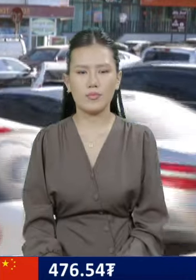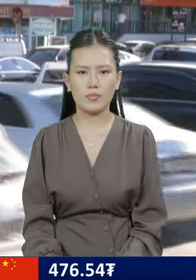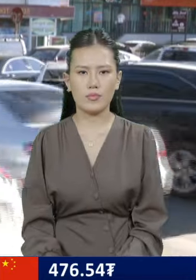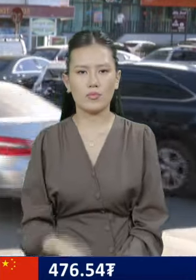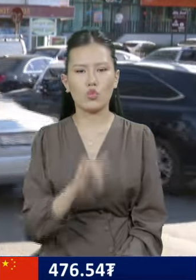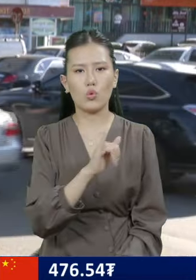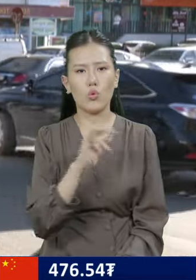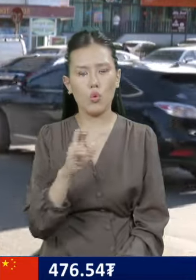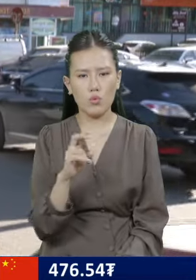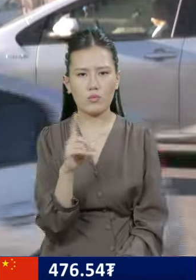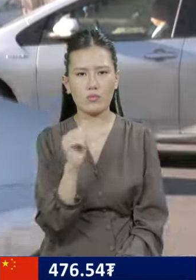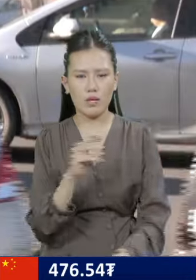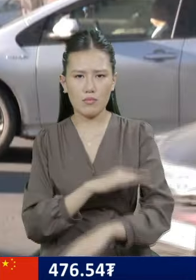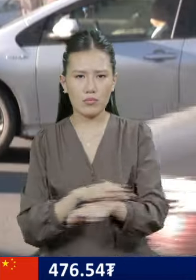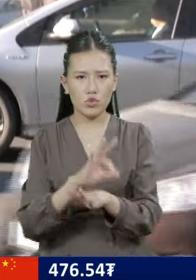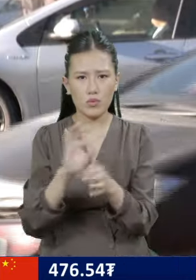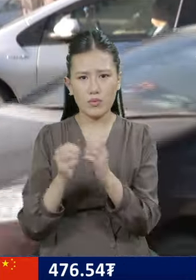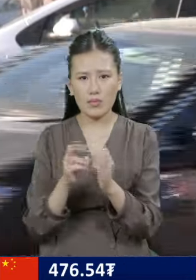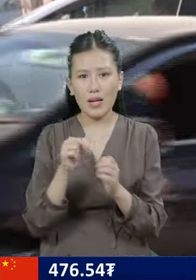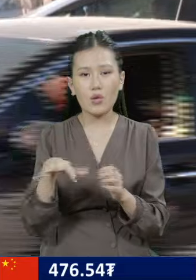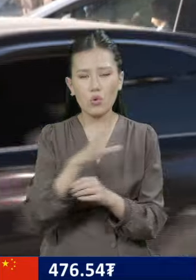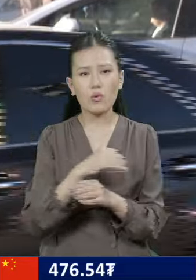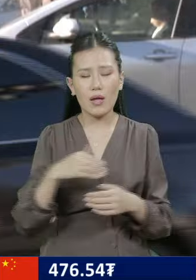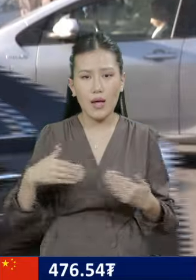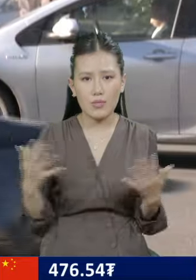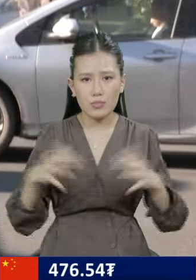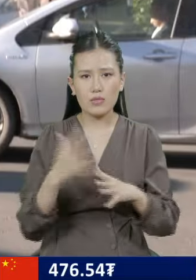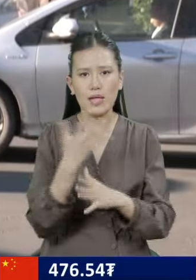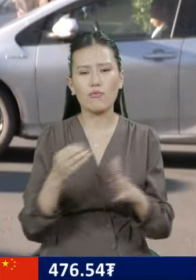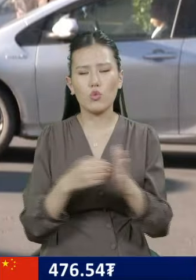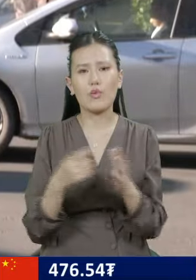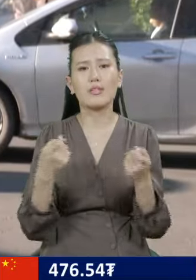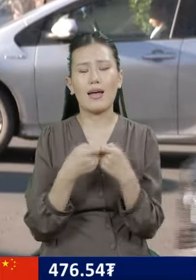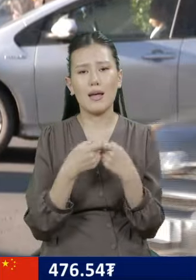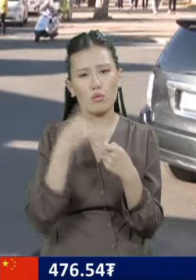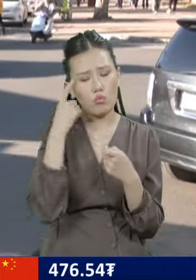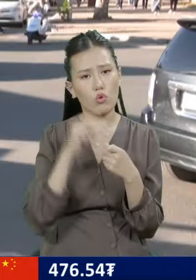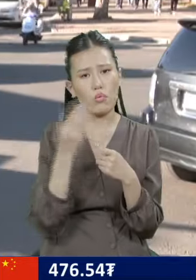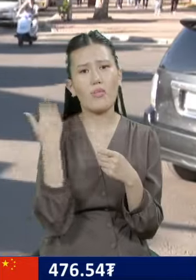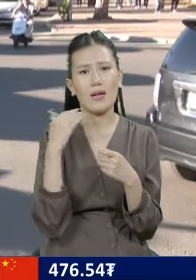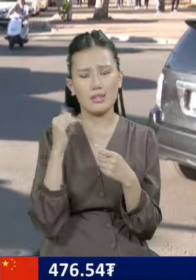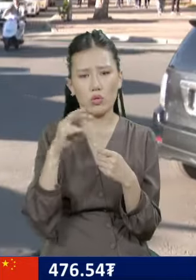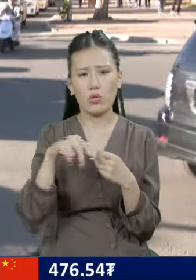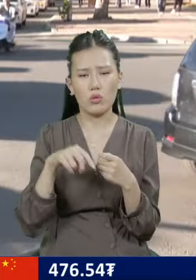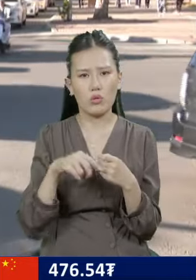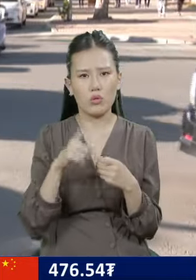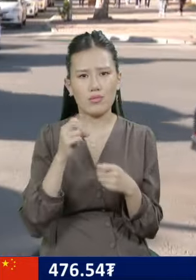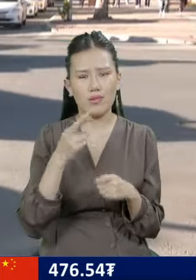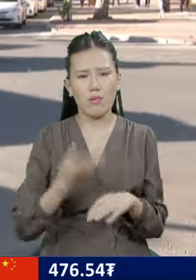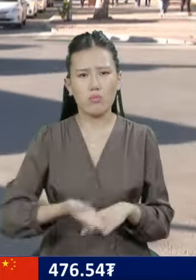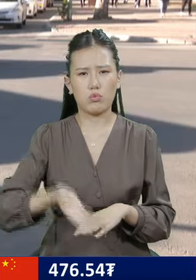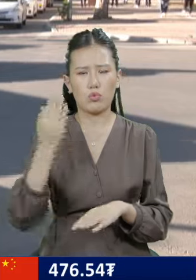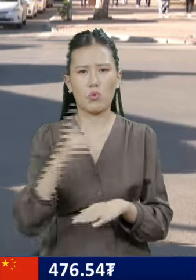Нийслэлийн хот төлөвлөлтийг 500 мянган хүнд зориулж гаргаж байсан. Гэвч энэ нөхцөл байдал өөрчлөгдөж, нийслэлт дэх иргэдийн тоо аль хэдийн 1 саяг